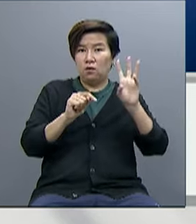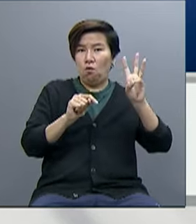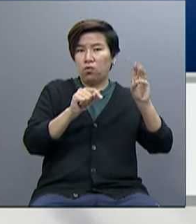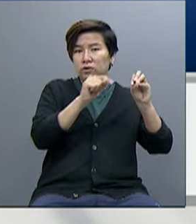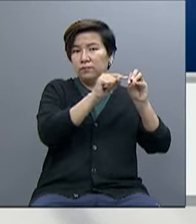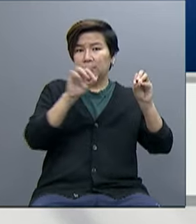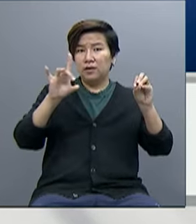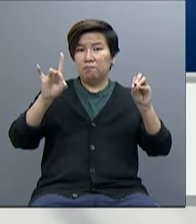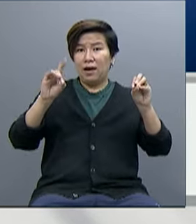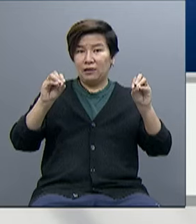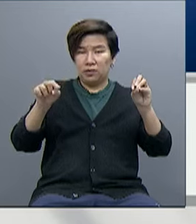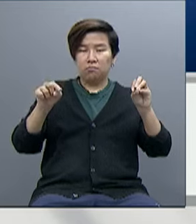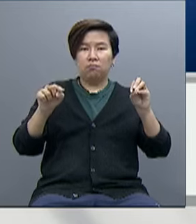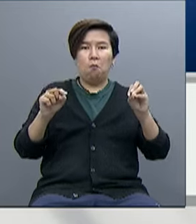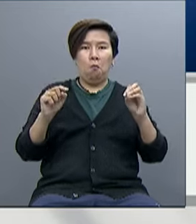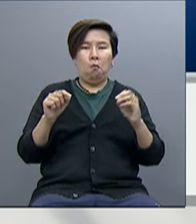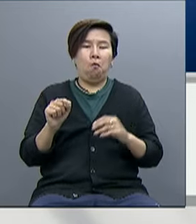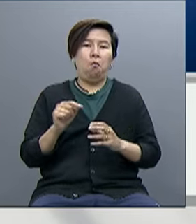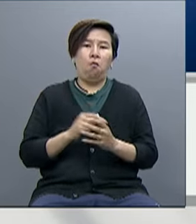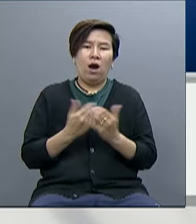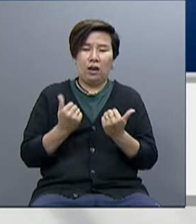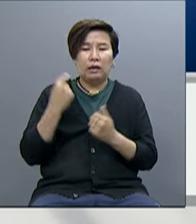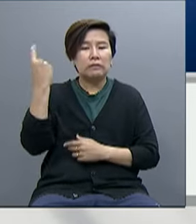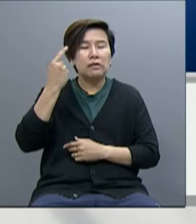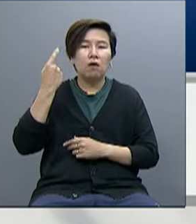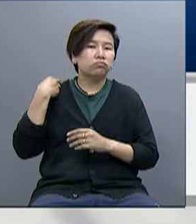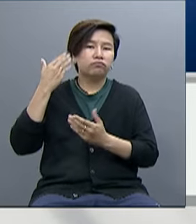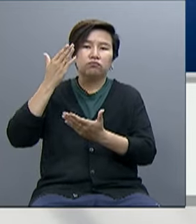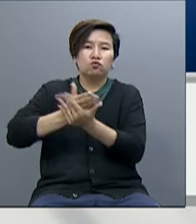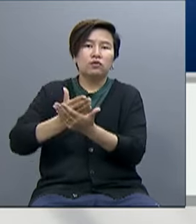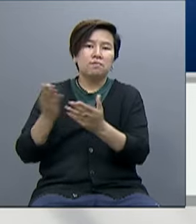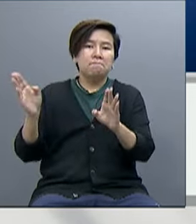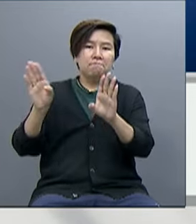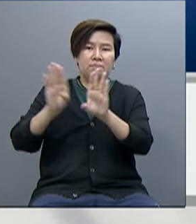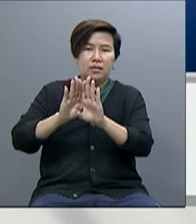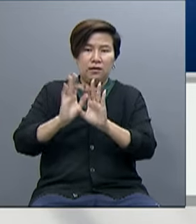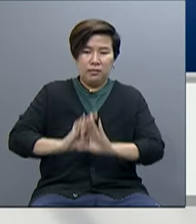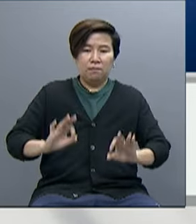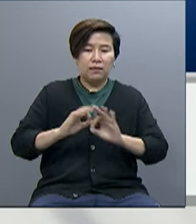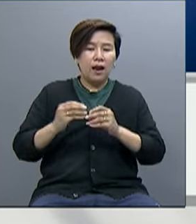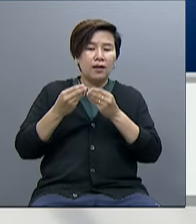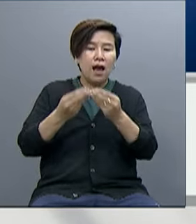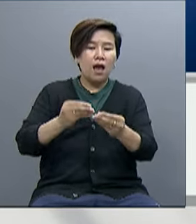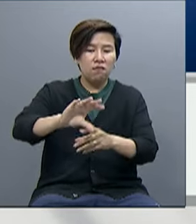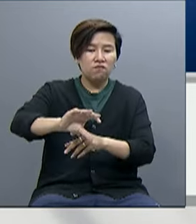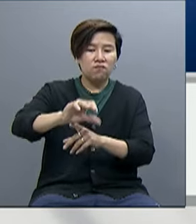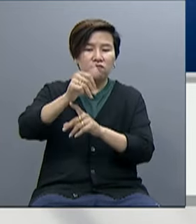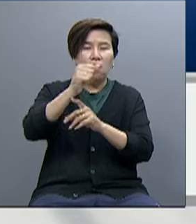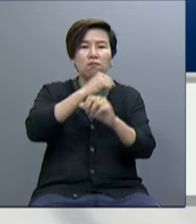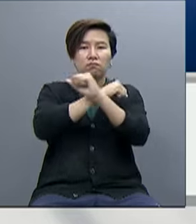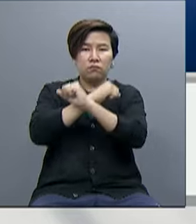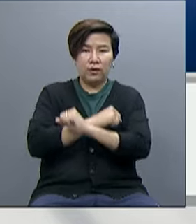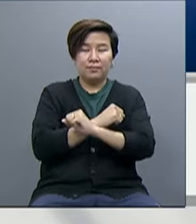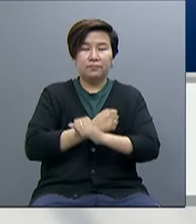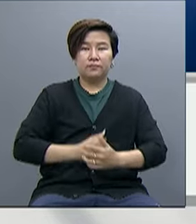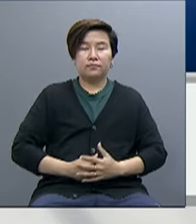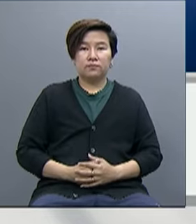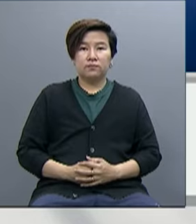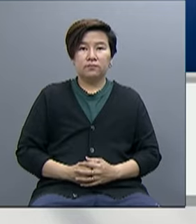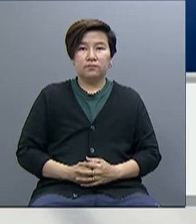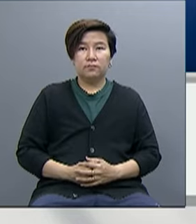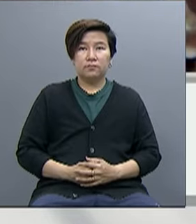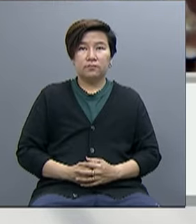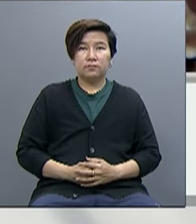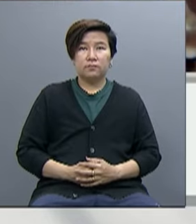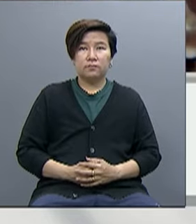คะทำให้ต้องใช้มาตรการในการปิดแหล่งท่องเที่ยวเพื่อเป็นการฟื้นฟูแล้วก็ป้องกันความสูญเสียที่จะเกิดขึ้นค่ะแต่